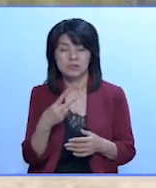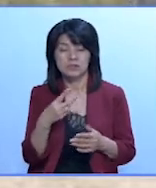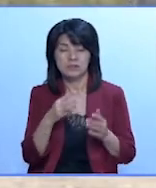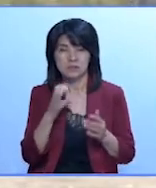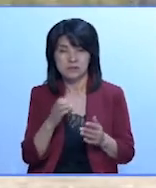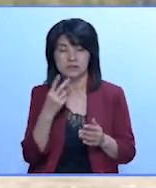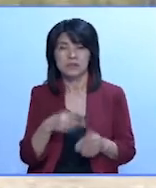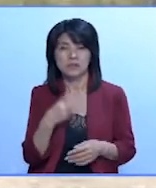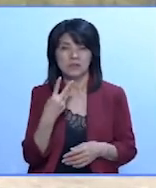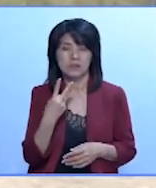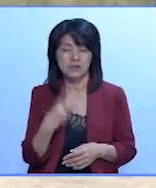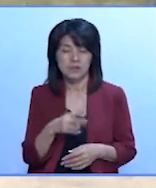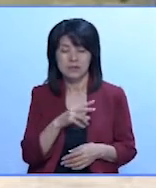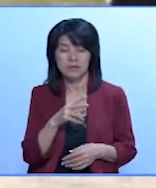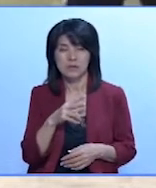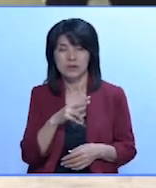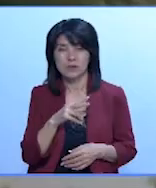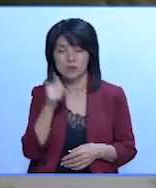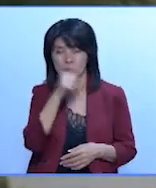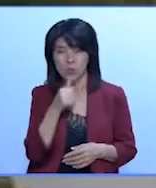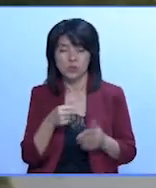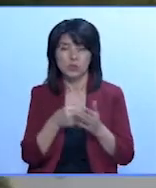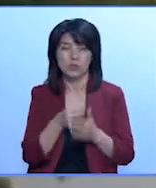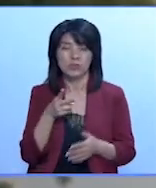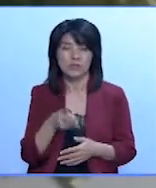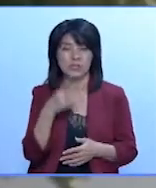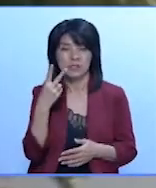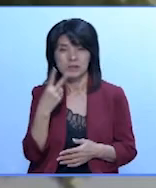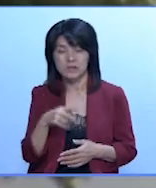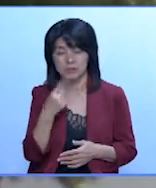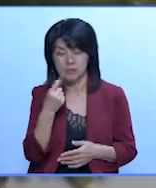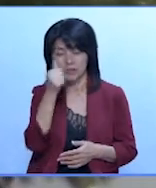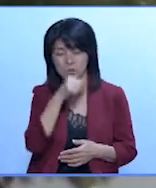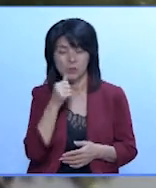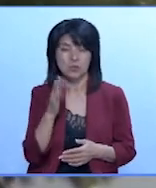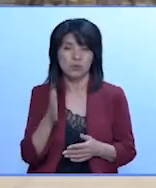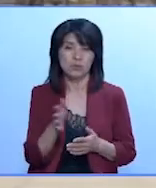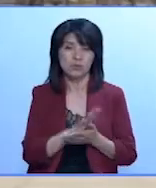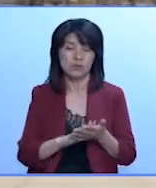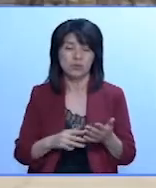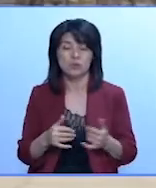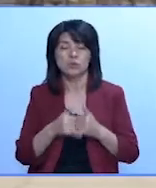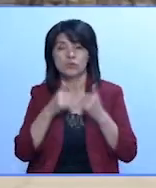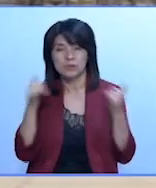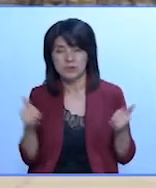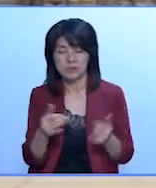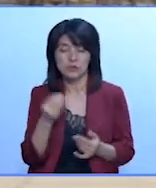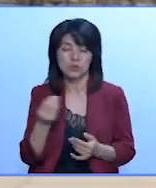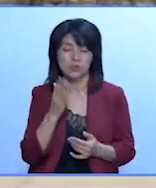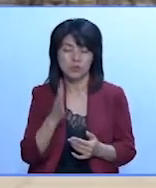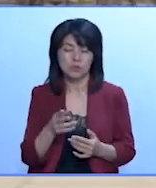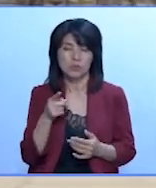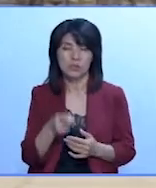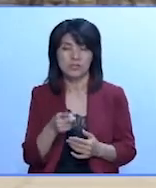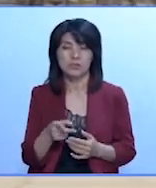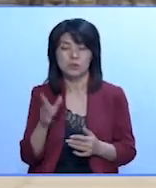асқанда 15200 адам тұрақты еңбекпен қамтылады. Ал Ақсу қаласы мен ауылдық аймағында 1000-нан астам жұмыс орны ашылады деген